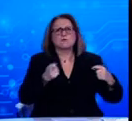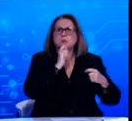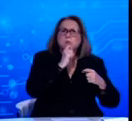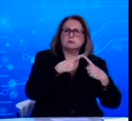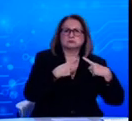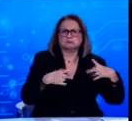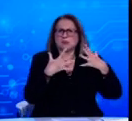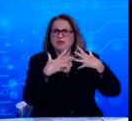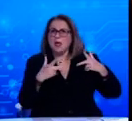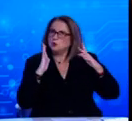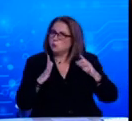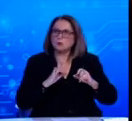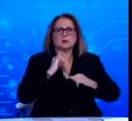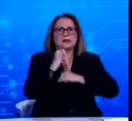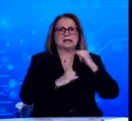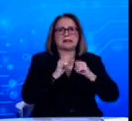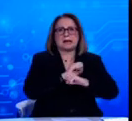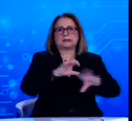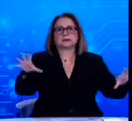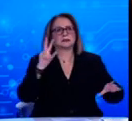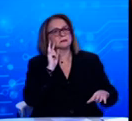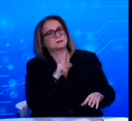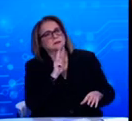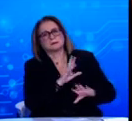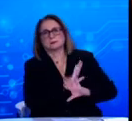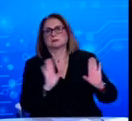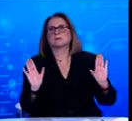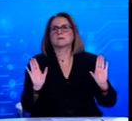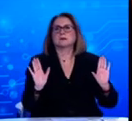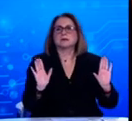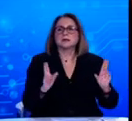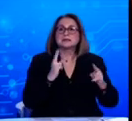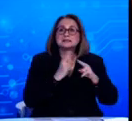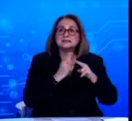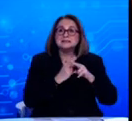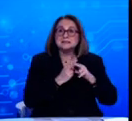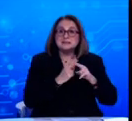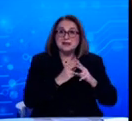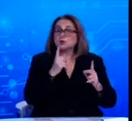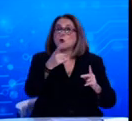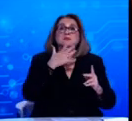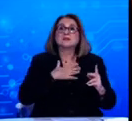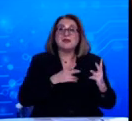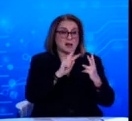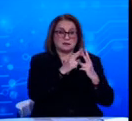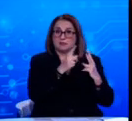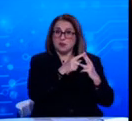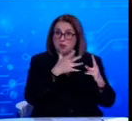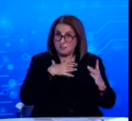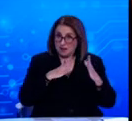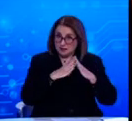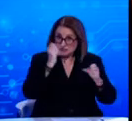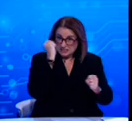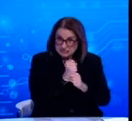το πω ανοιχτά. Το δίλημα είναι αυτοπροστασία ή καραντίνα. Και γνωρίζοντας τις συνέπειες